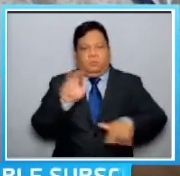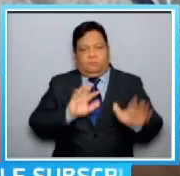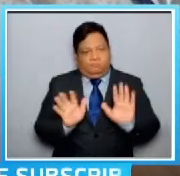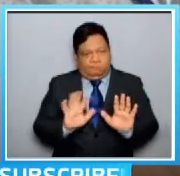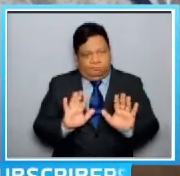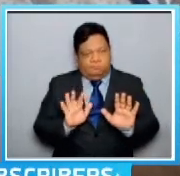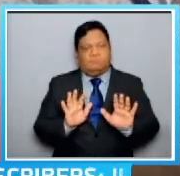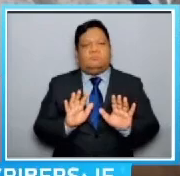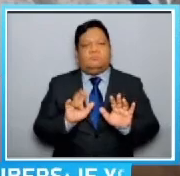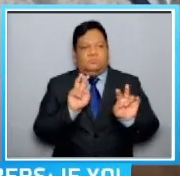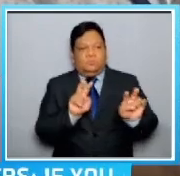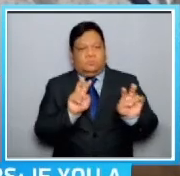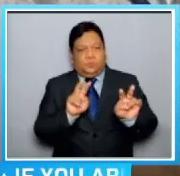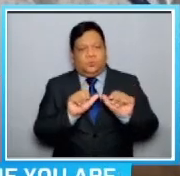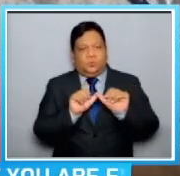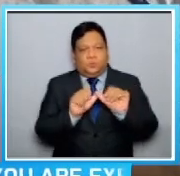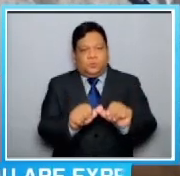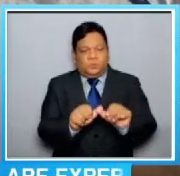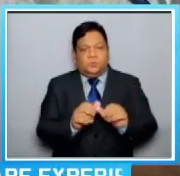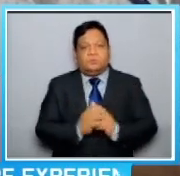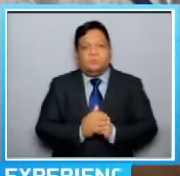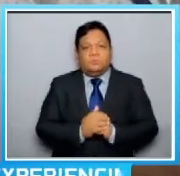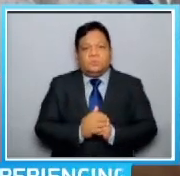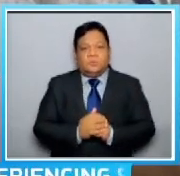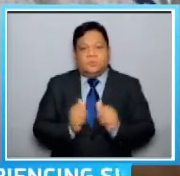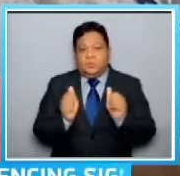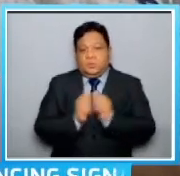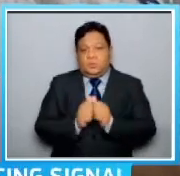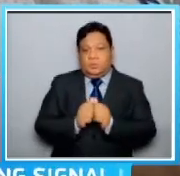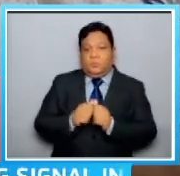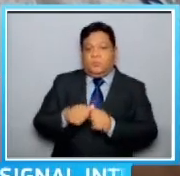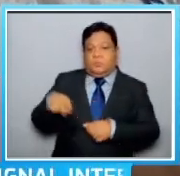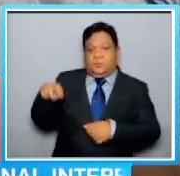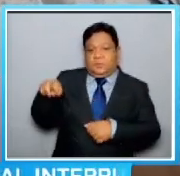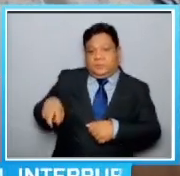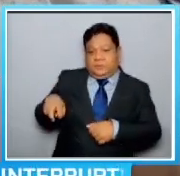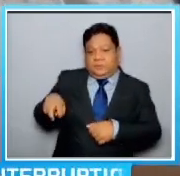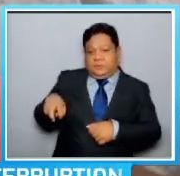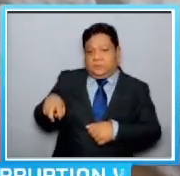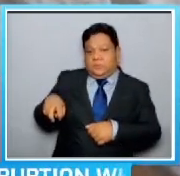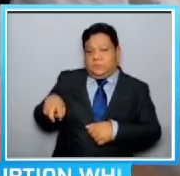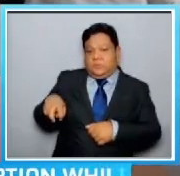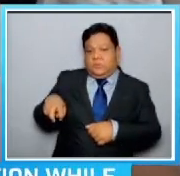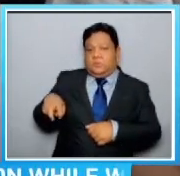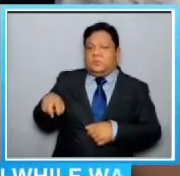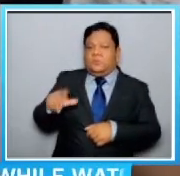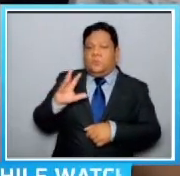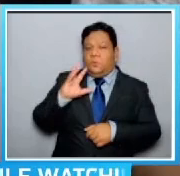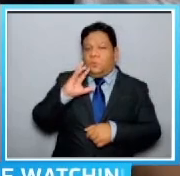Kasama ko dito ngayon sa aking kanan ay si June Galang na ito yung